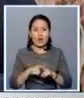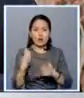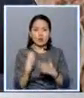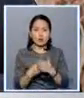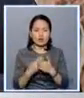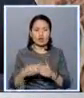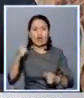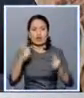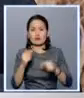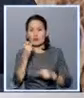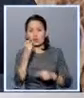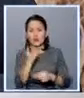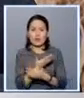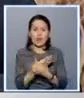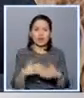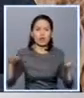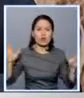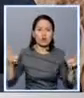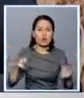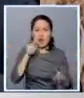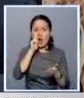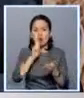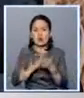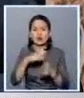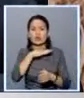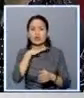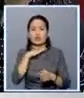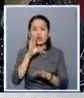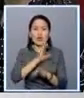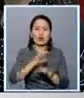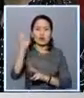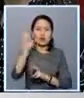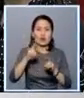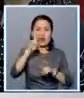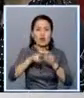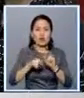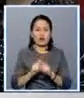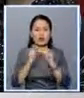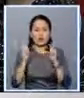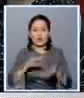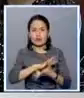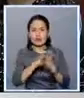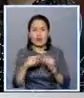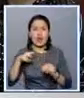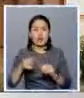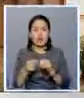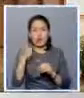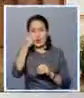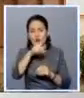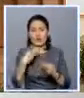бұл қаражат сүт, жұмыртқа, күркетауық пен бройлерлік құс еттерінің өндірісін дамытуға да бағытталған. Жалпы 2012